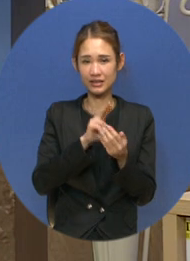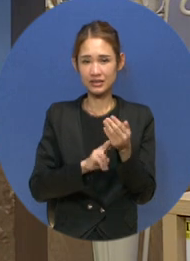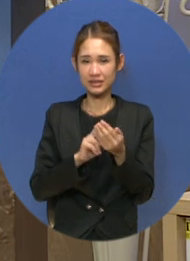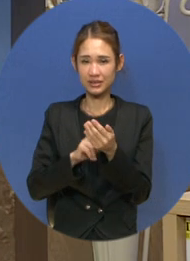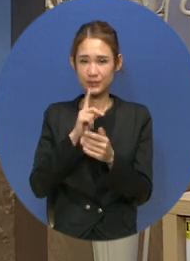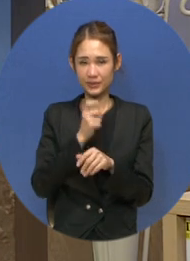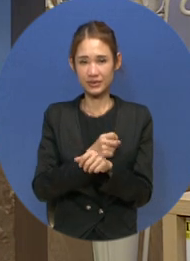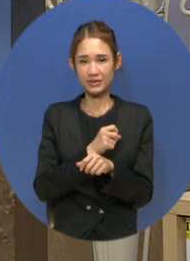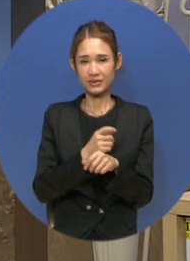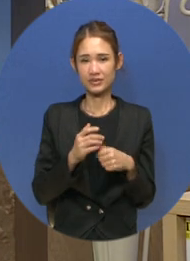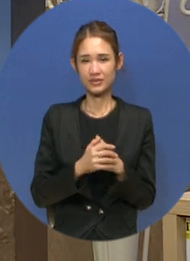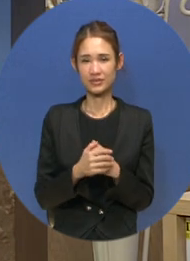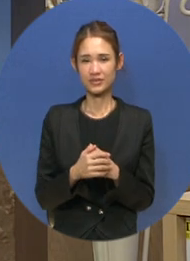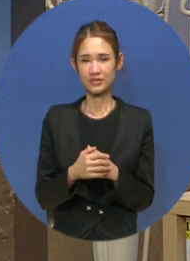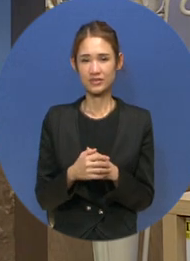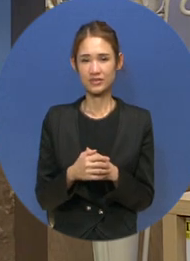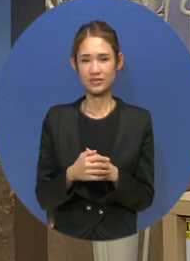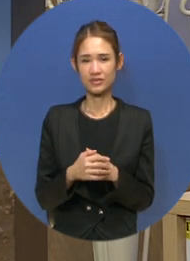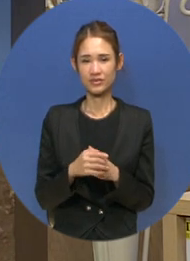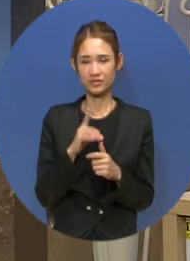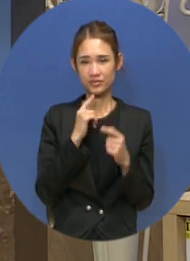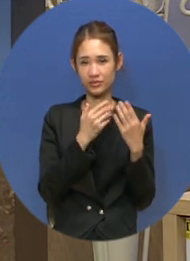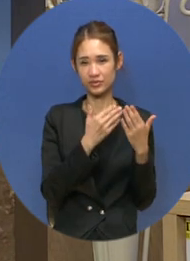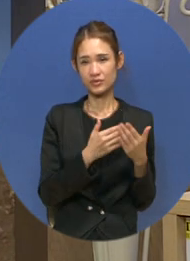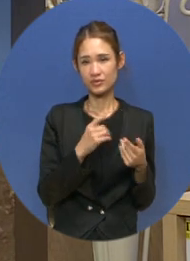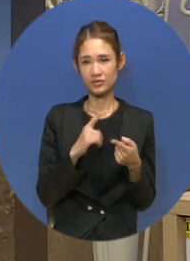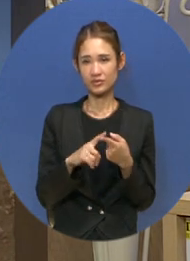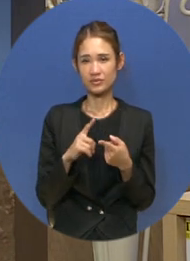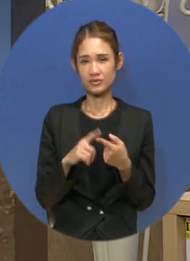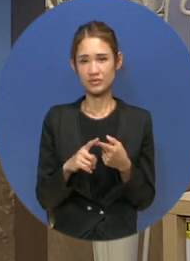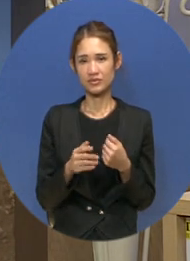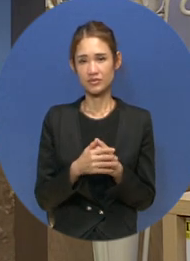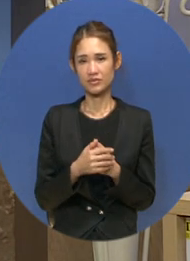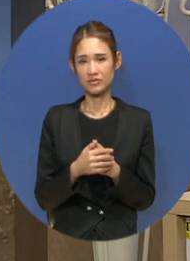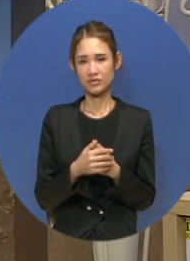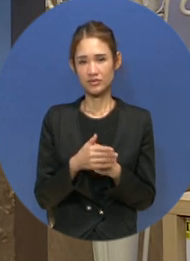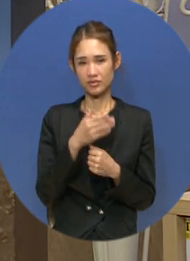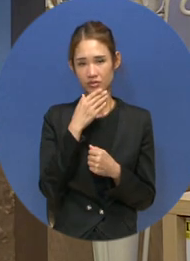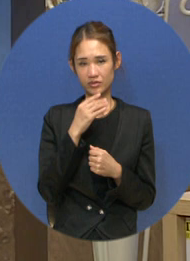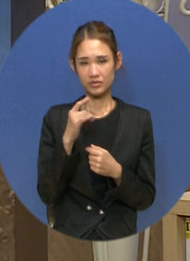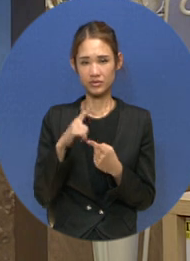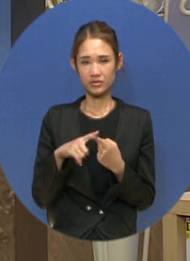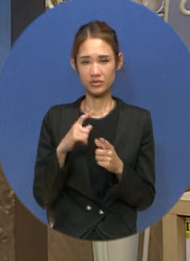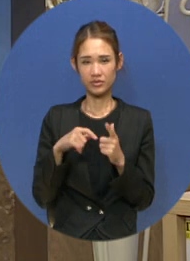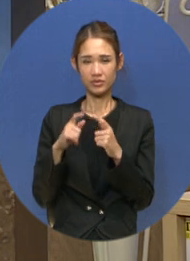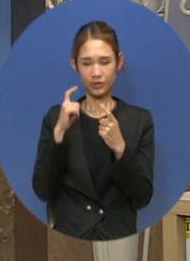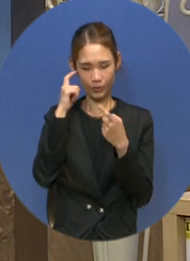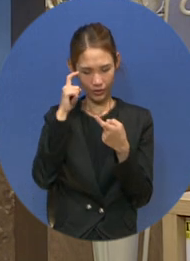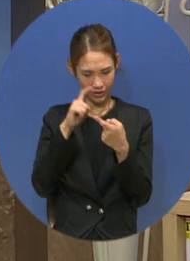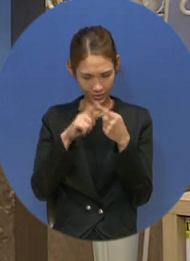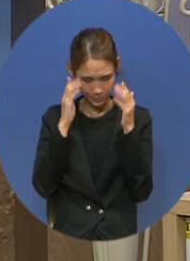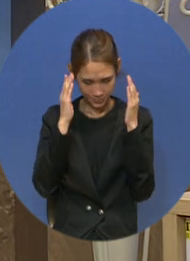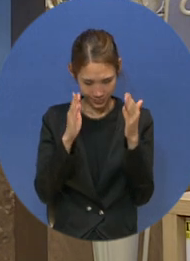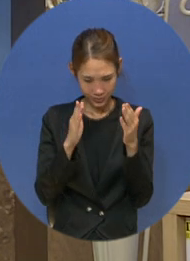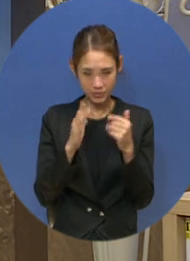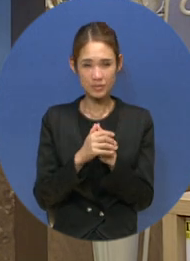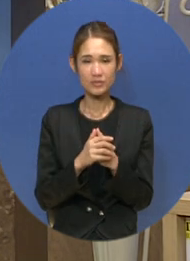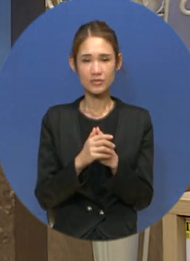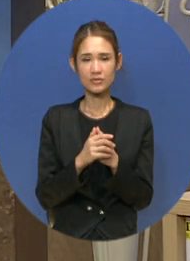동학개미운동이라고 불리는 것처럼 지금 이제 말씀해주셨다시피 이런 복지에도 좀 더 많은 관심을